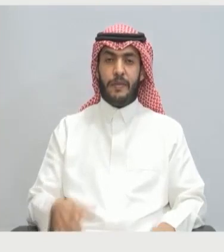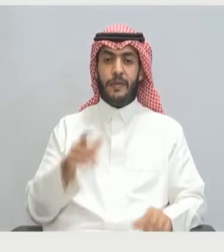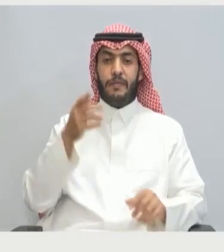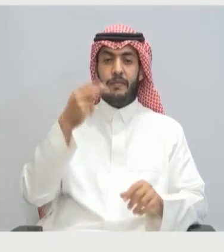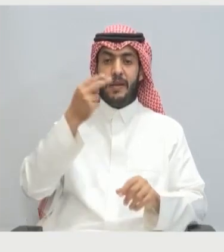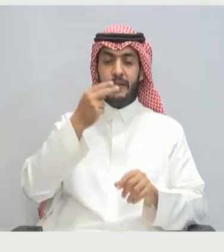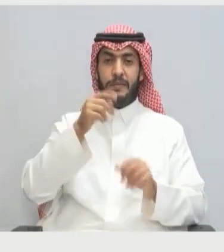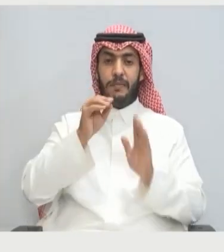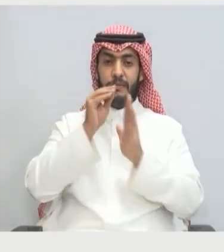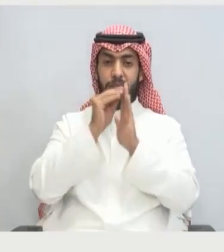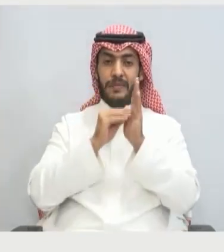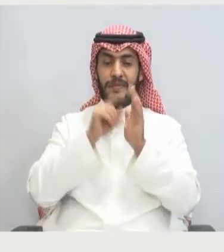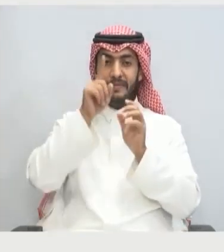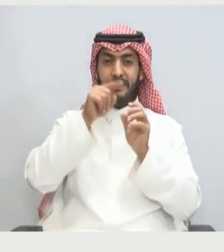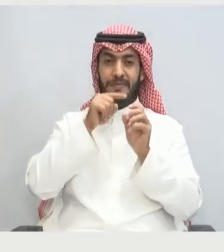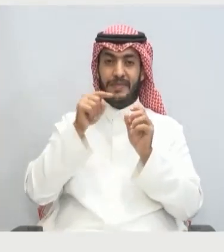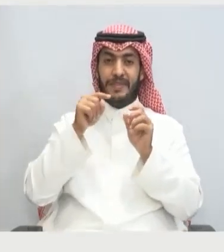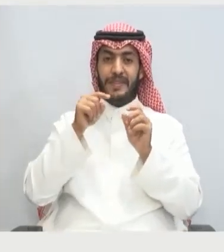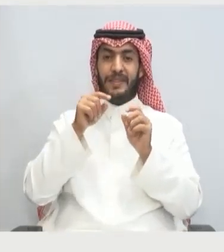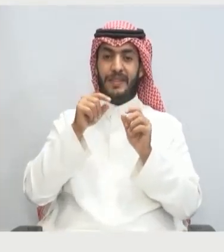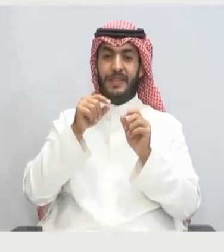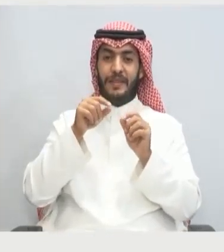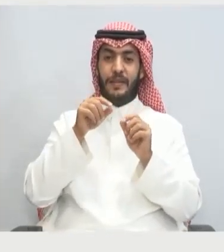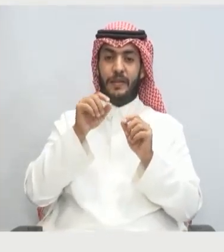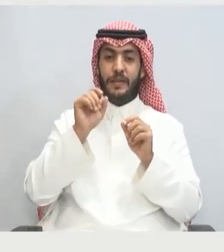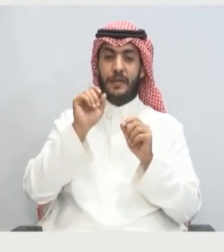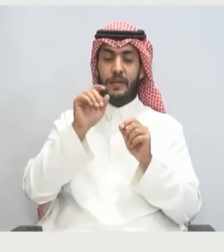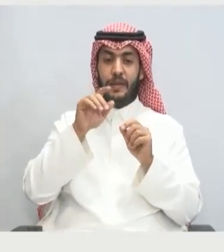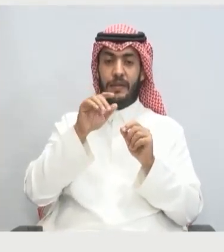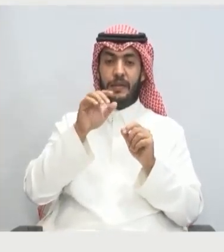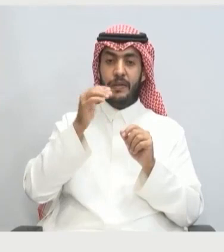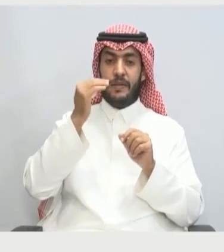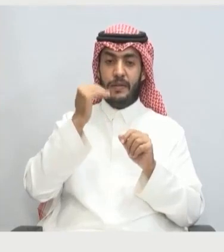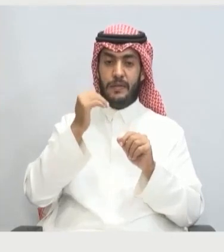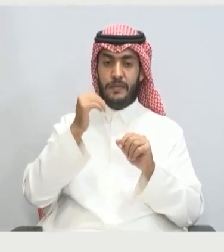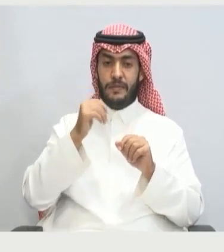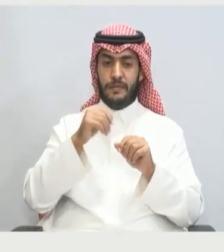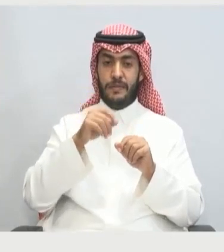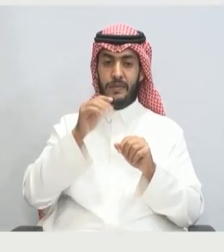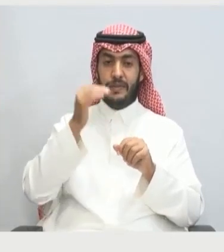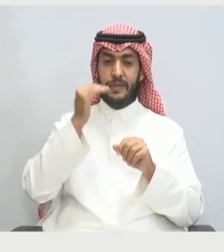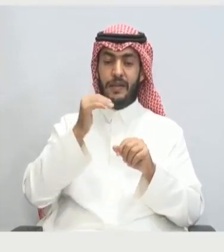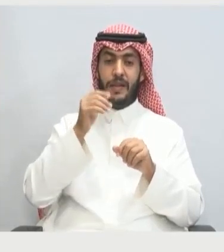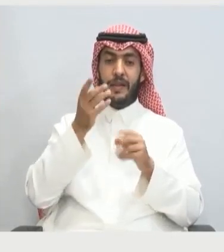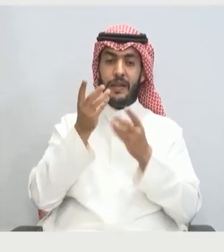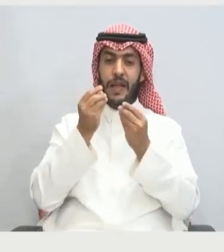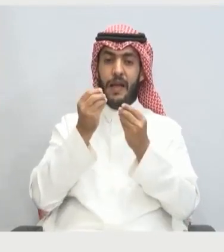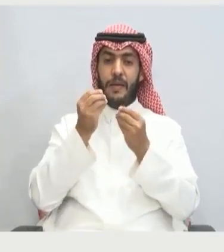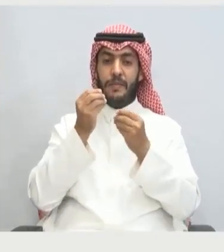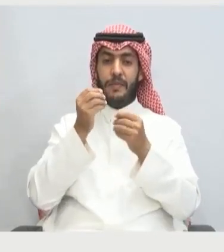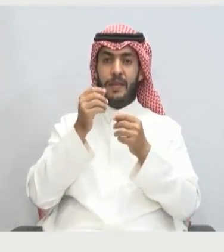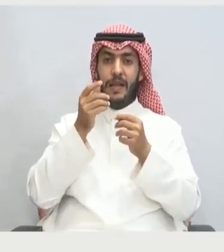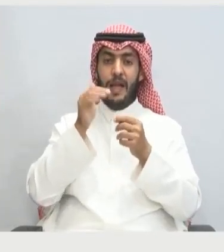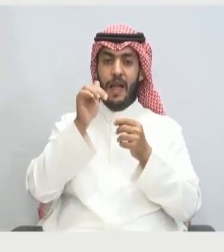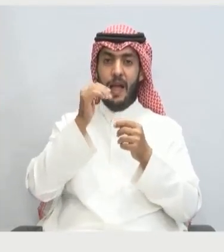برسم الرسم البياني بهذا الشكل سيكون على المحور السيني تركيز الحمض والمحور الصادي زمن التفاعل